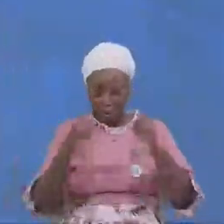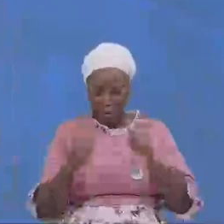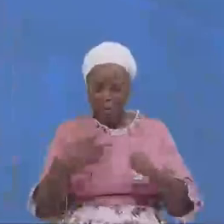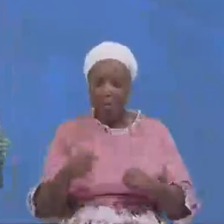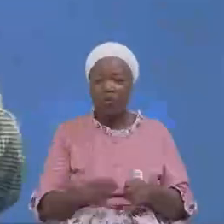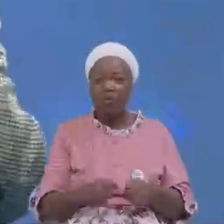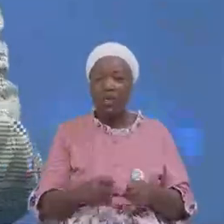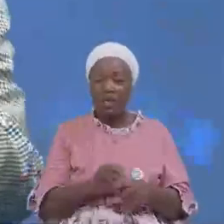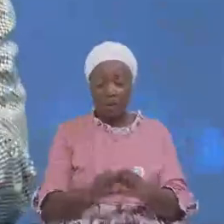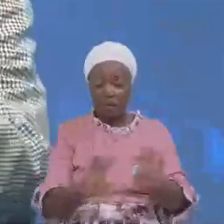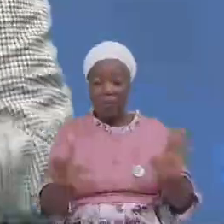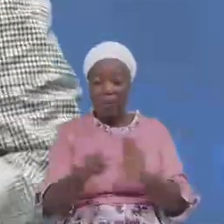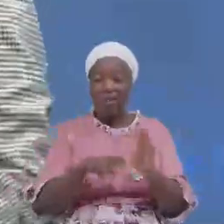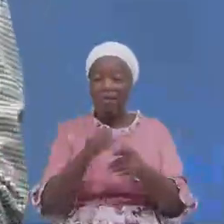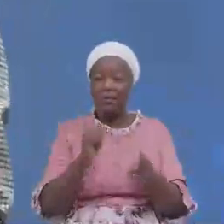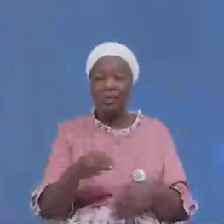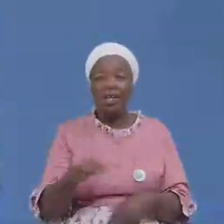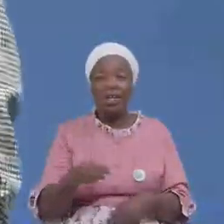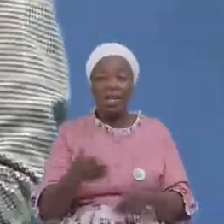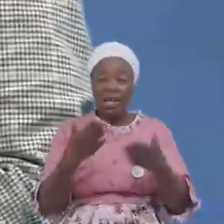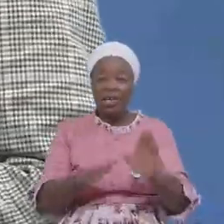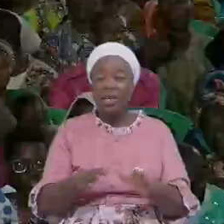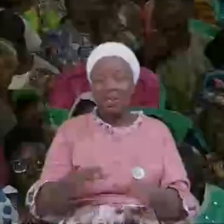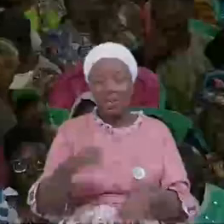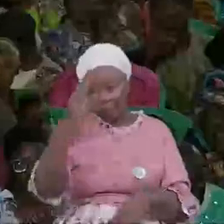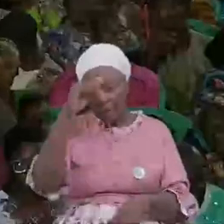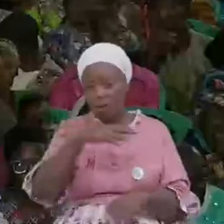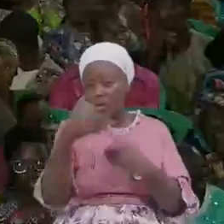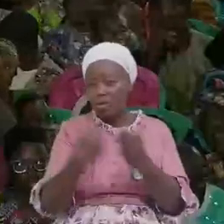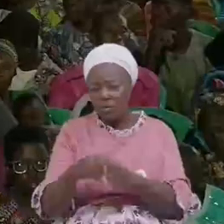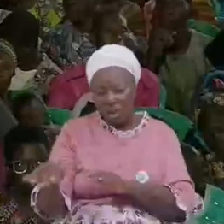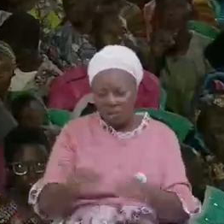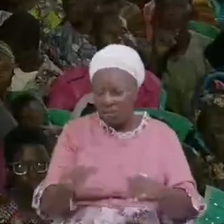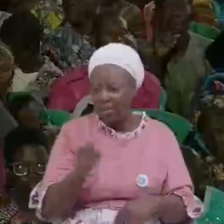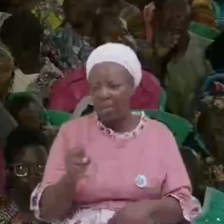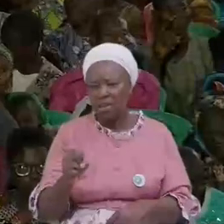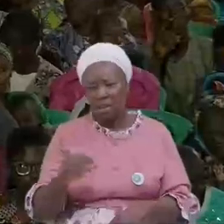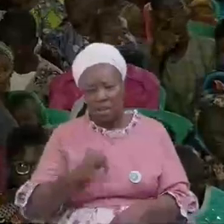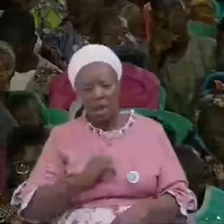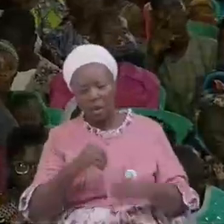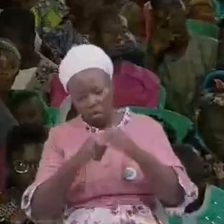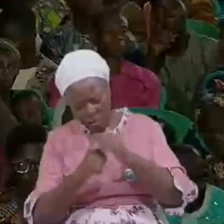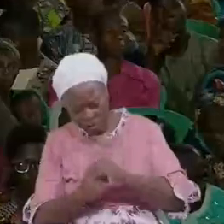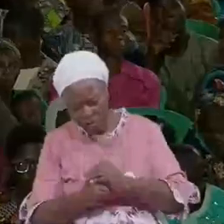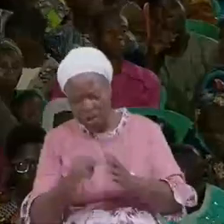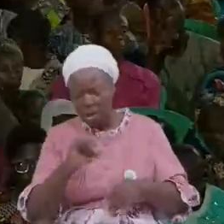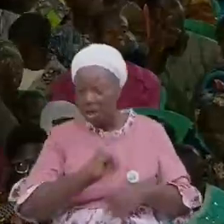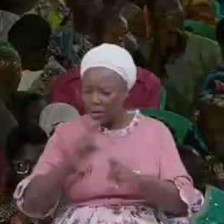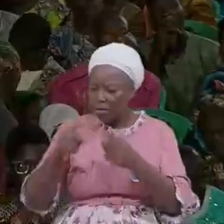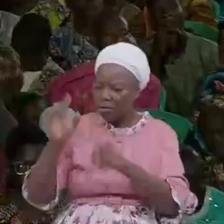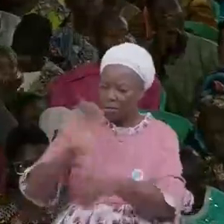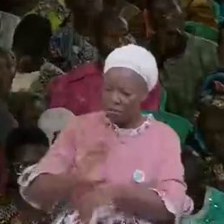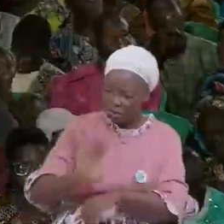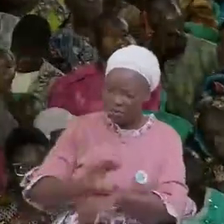La lueur d'un mort, tout est mort, toute cette activité. J'adore, je vais à l'église,